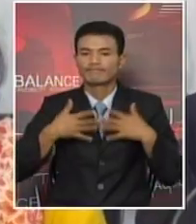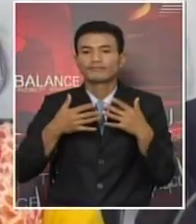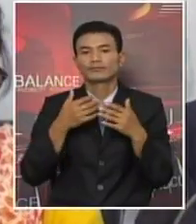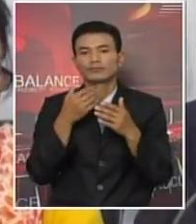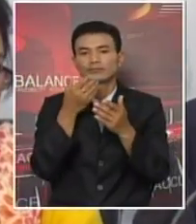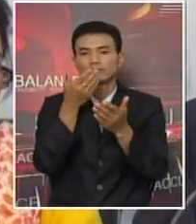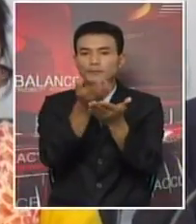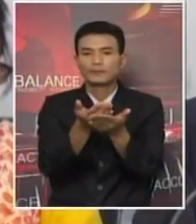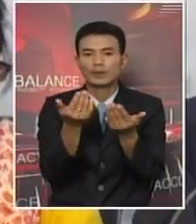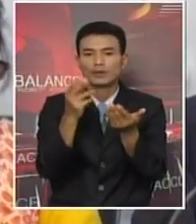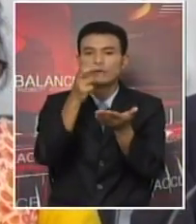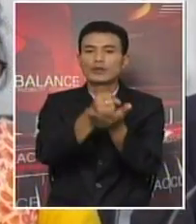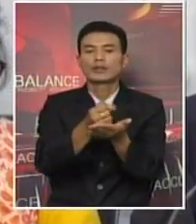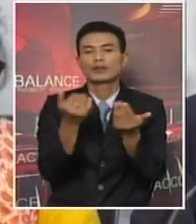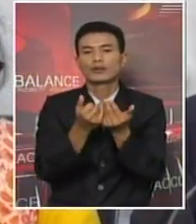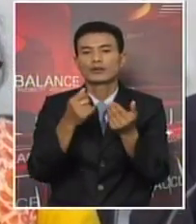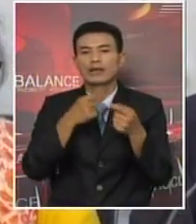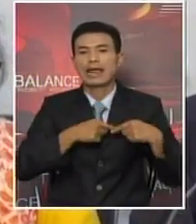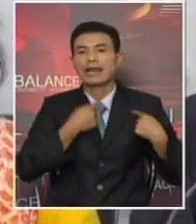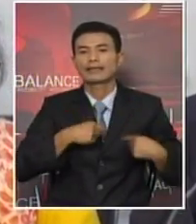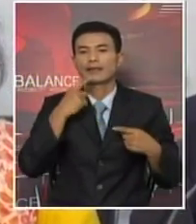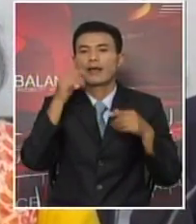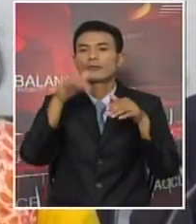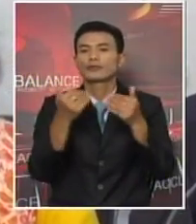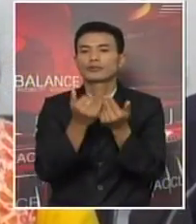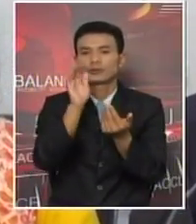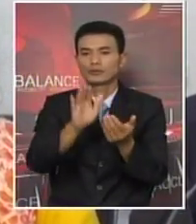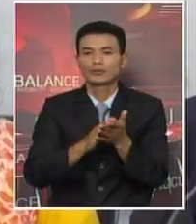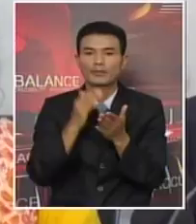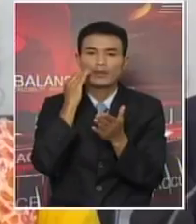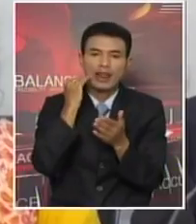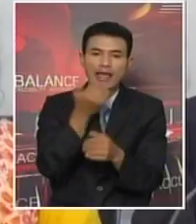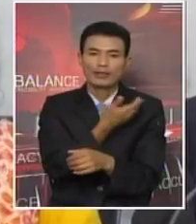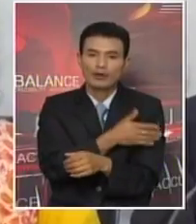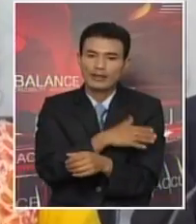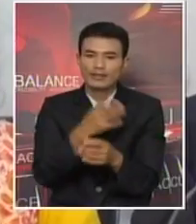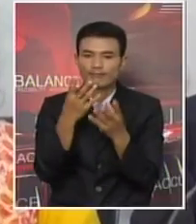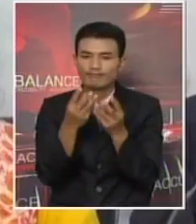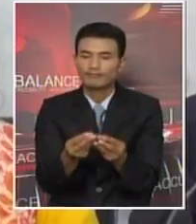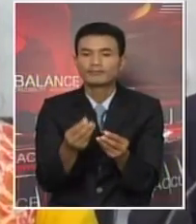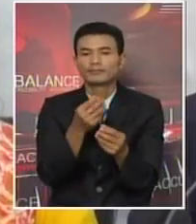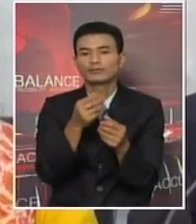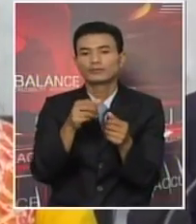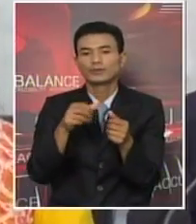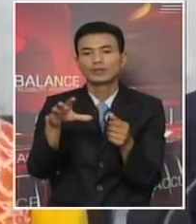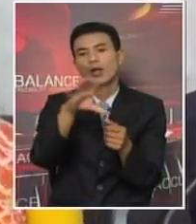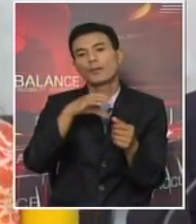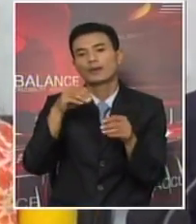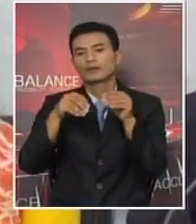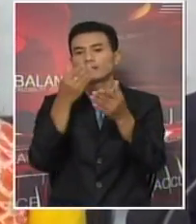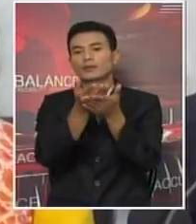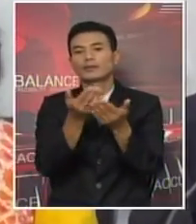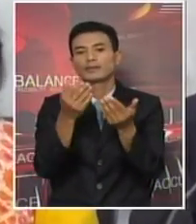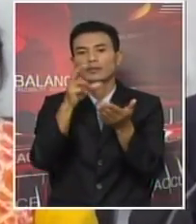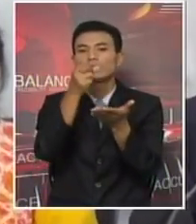विभिन्न पदमा दर्ता गर्न हार्दिक आह्वान गर्दछ। तपाईँ महिला, दलित, अल्पसङ्ख्यक लगायत सबै उम्मेदवारको मनोनयन